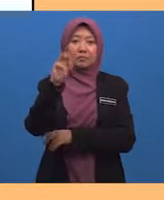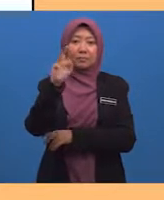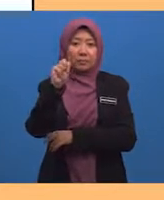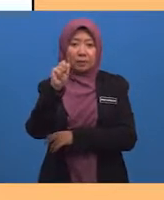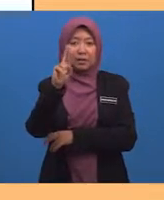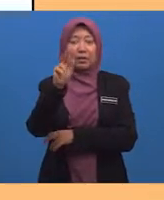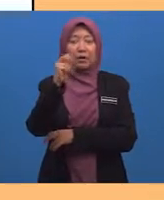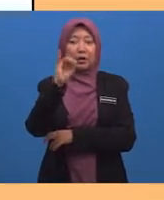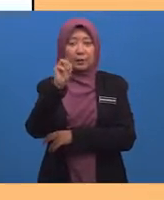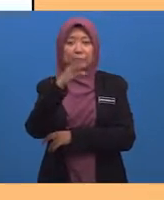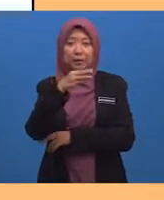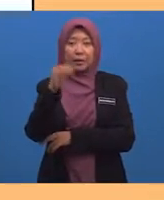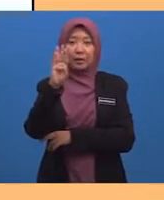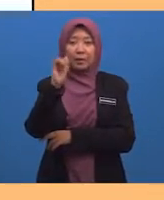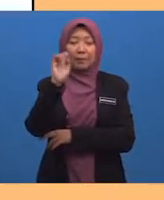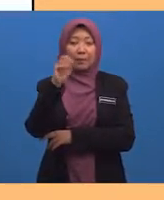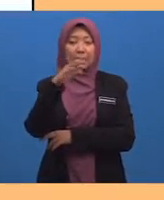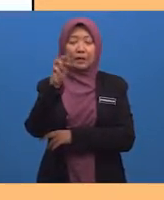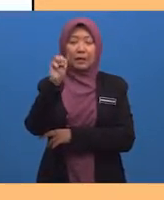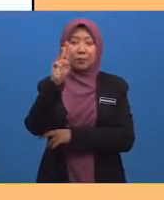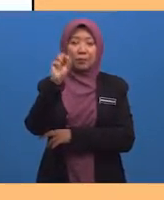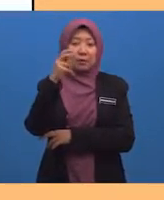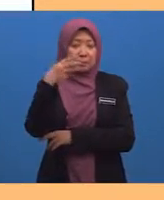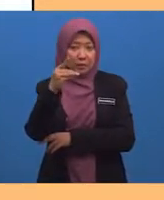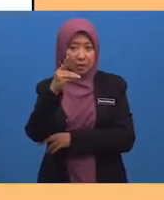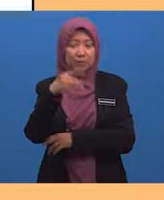Baitur Rahim dan Masjid Bait Musyadah.